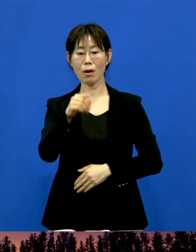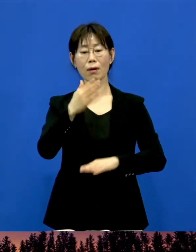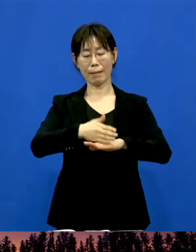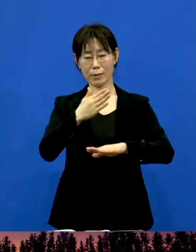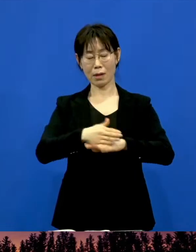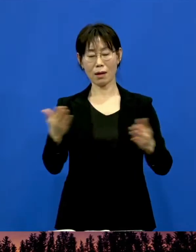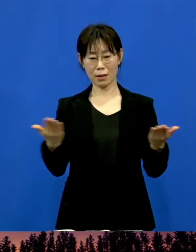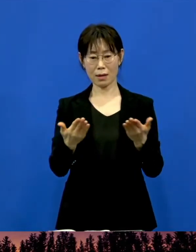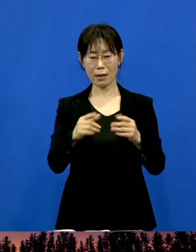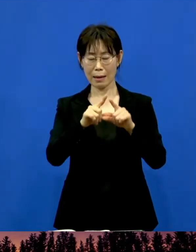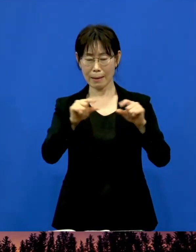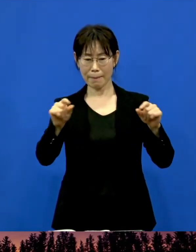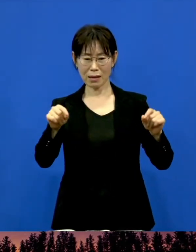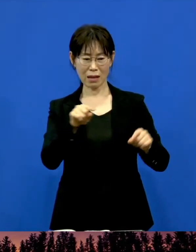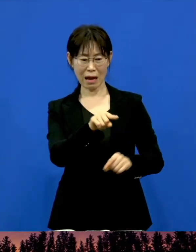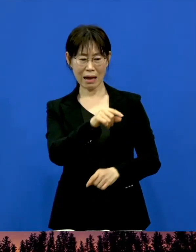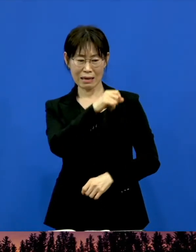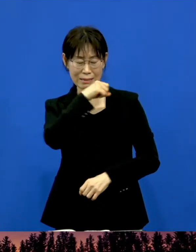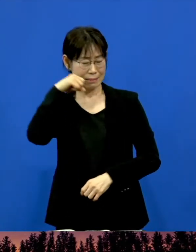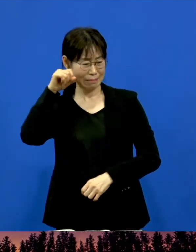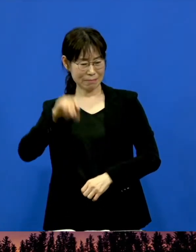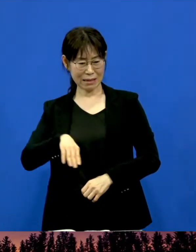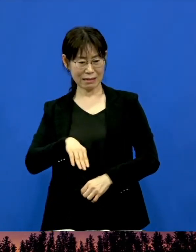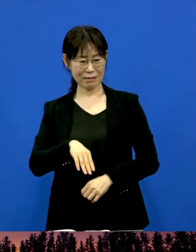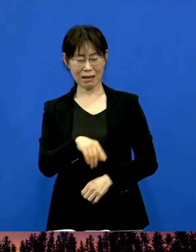반찬 투정하는 거, 그 영성이 깨진 거예요.